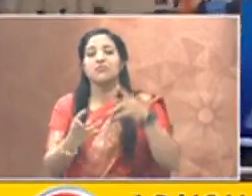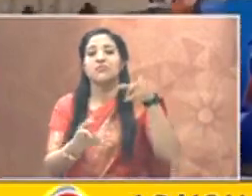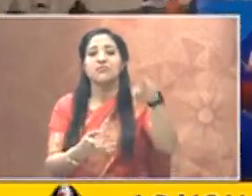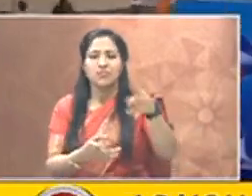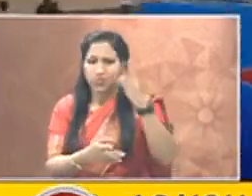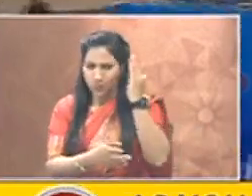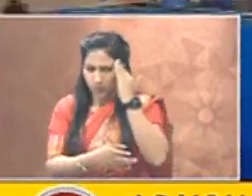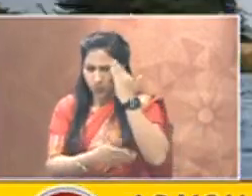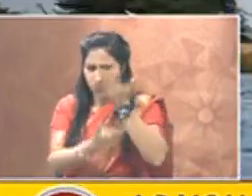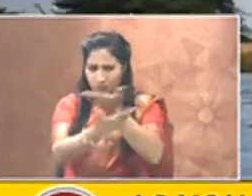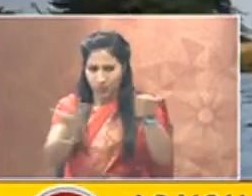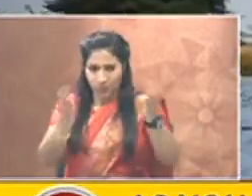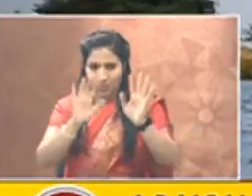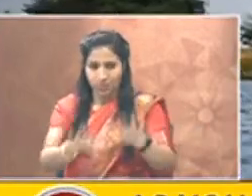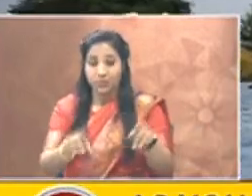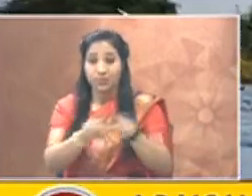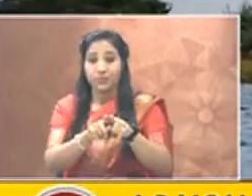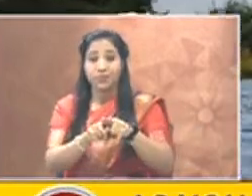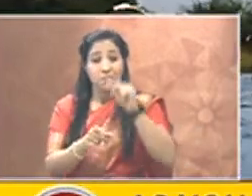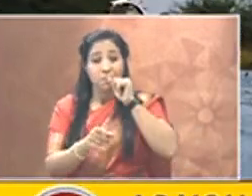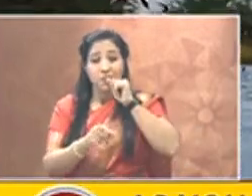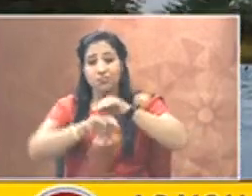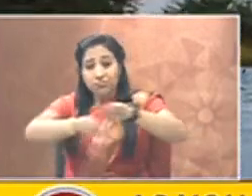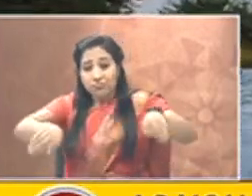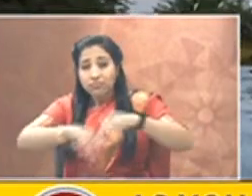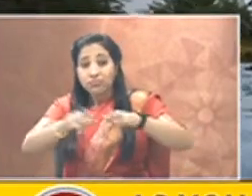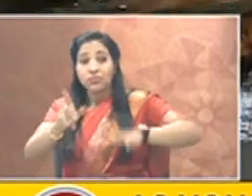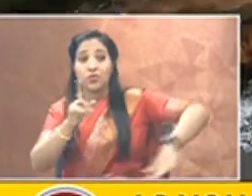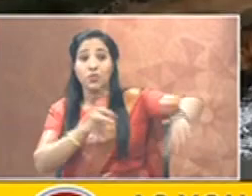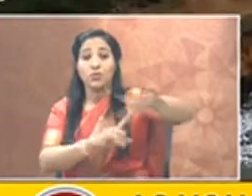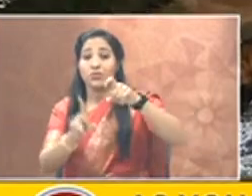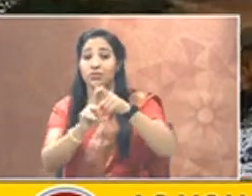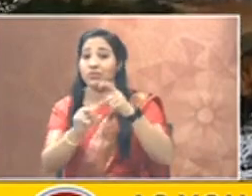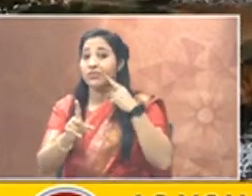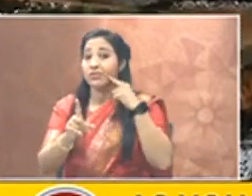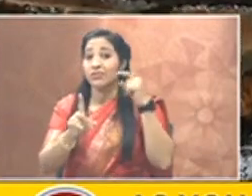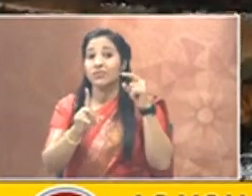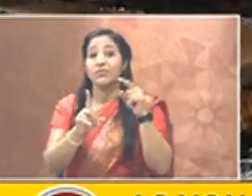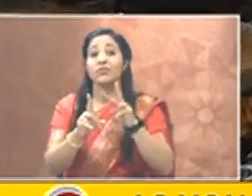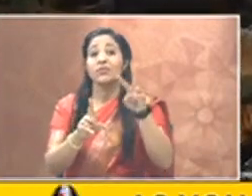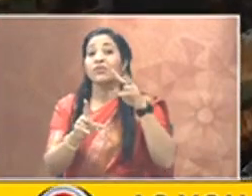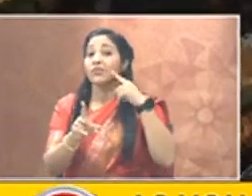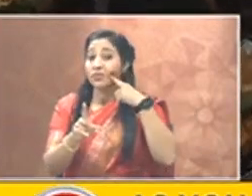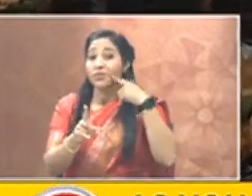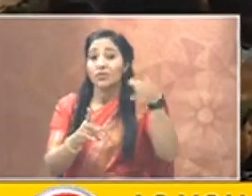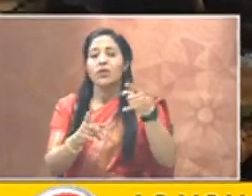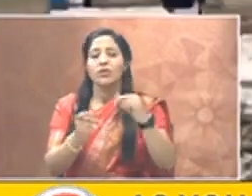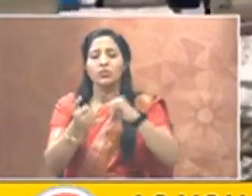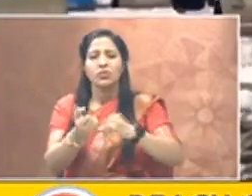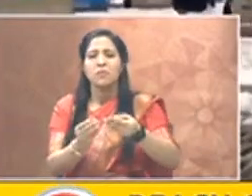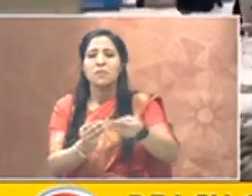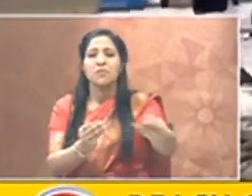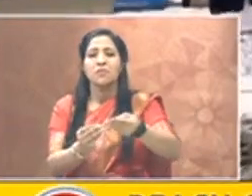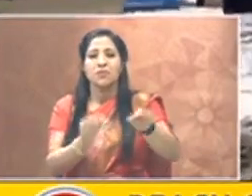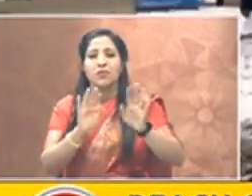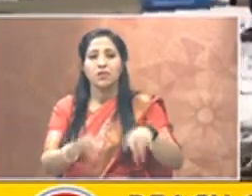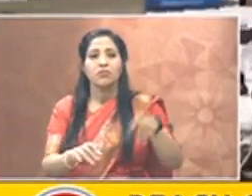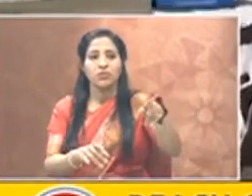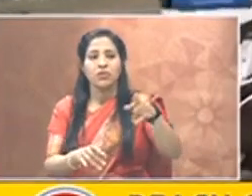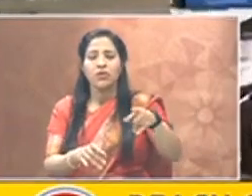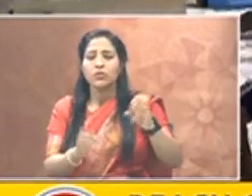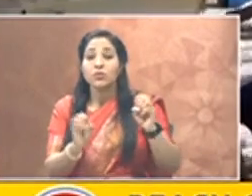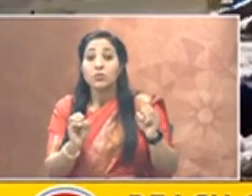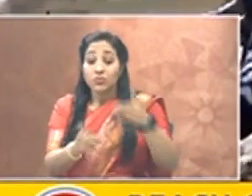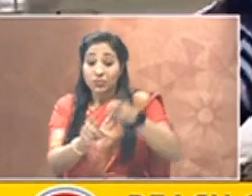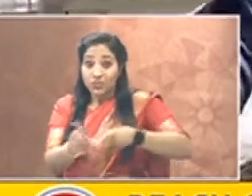आप जानते ही हो, दीव केंद्र शासित प्रदेश है, सोमनाथ के बिल्कुल पास है। इस साल की शुरुआत